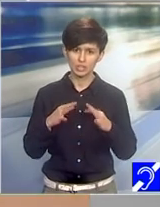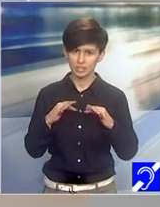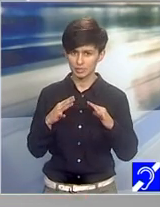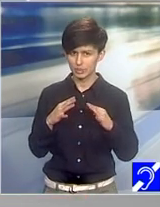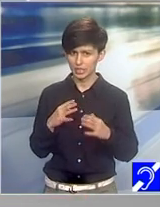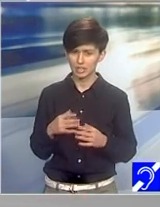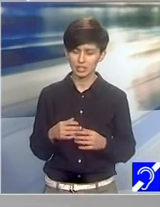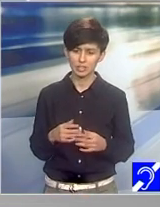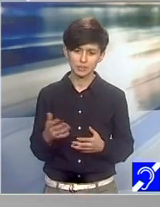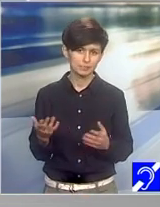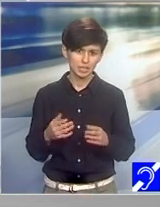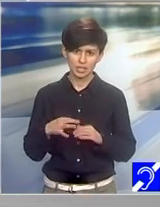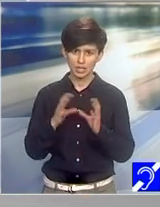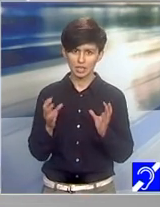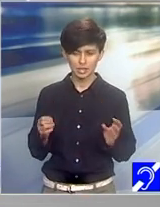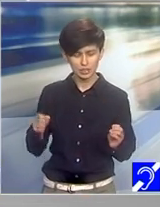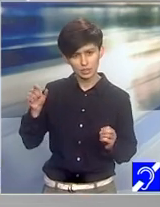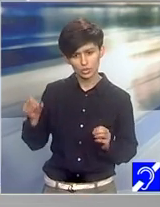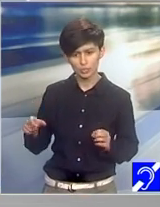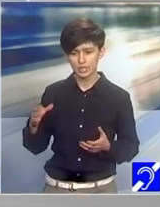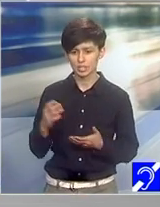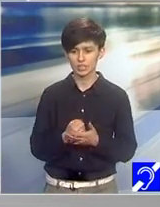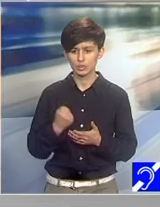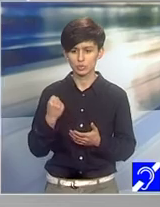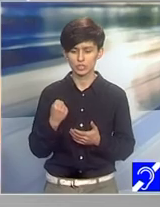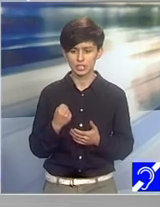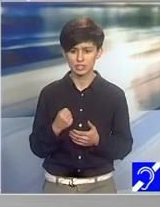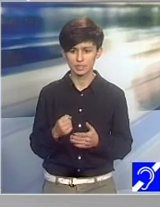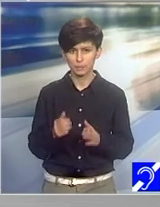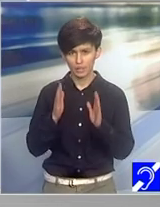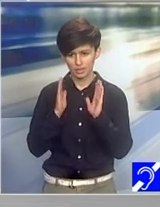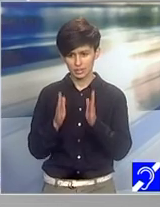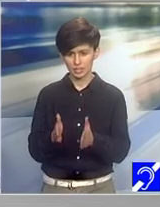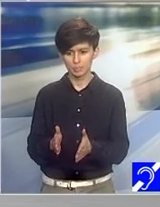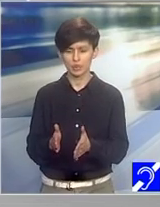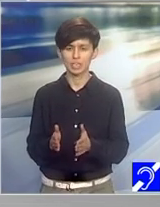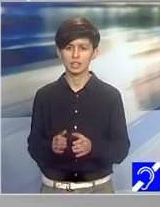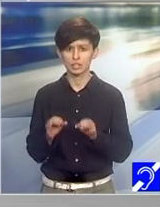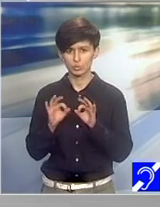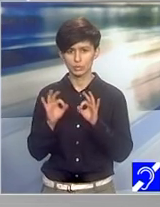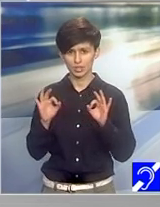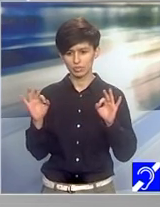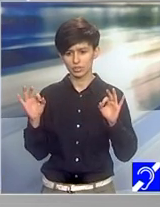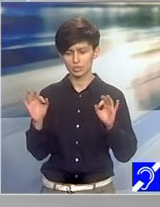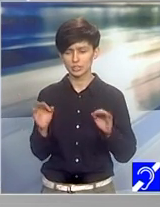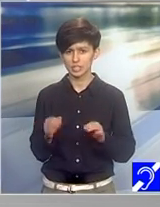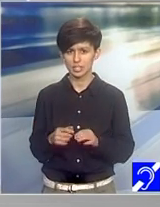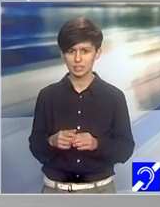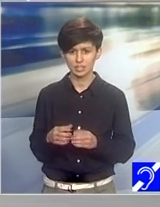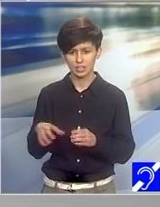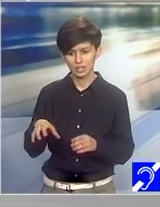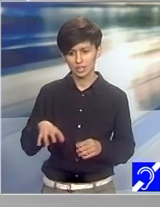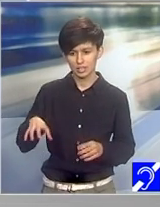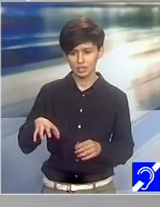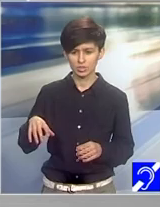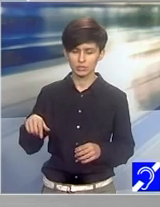în care românii reușesc, iată, în paralel oarecum cu evoluțiile din principatele de acum